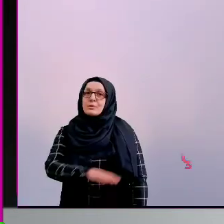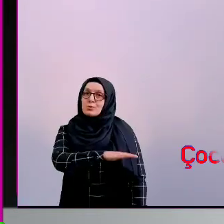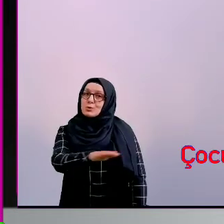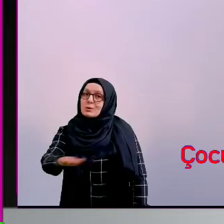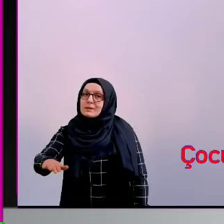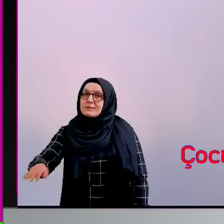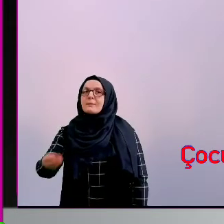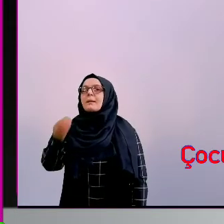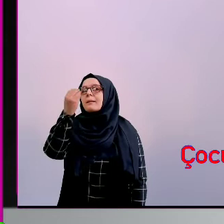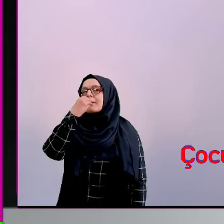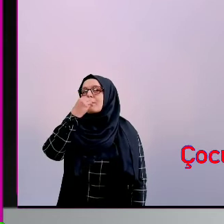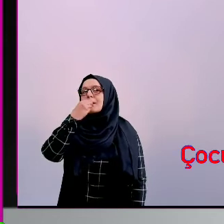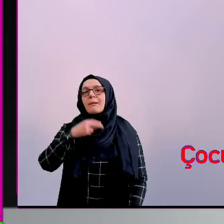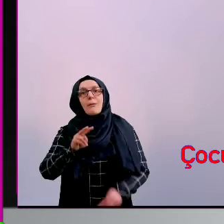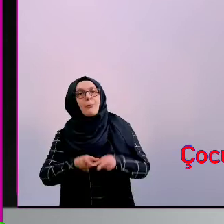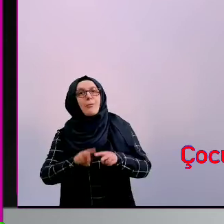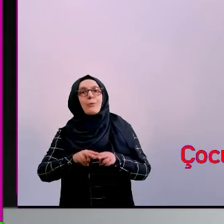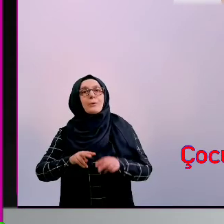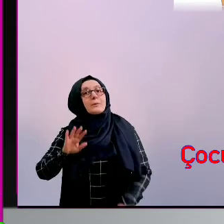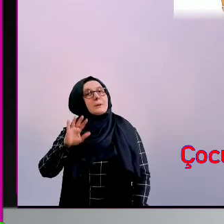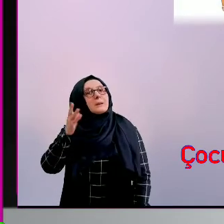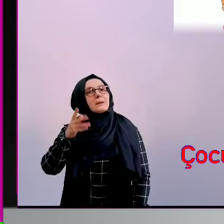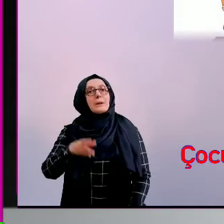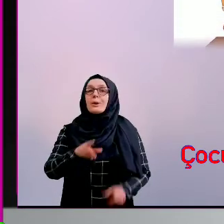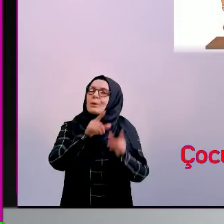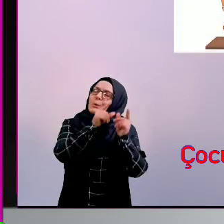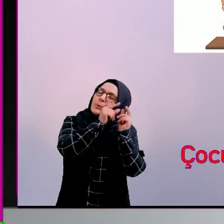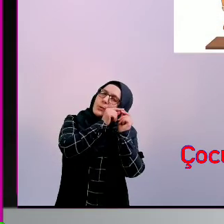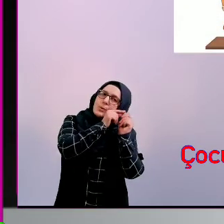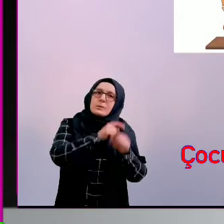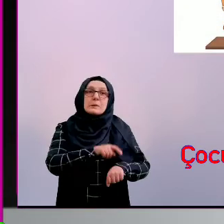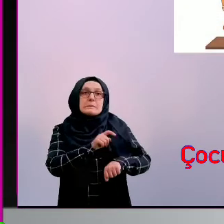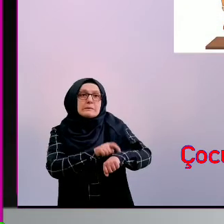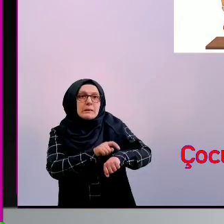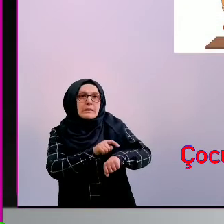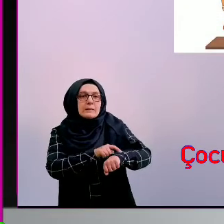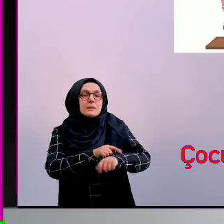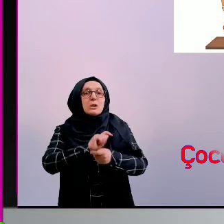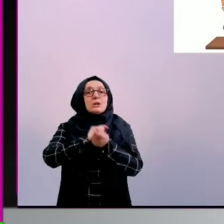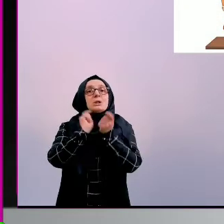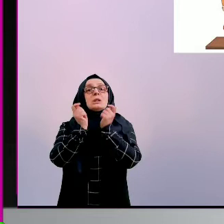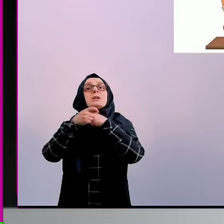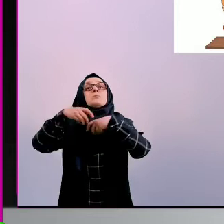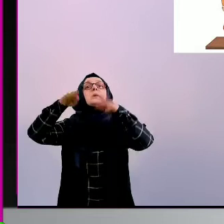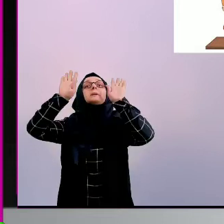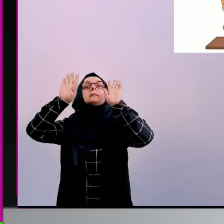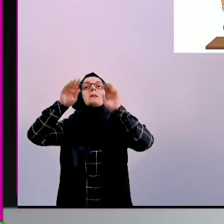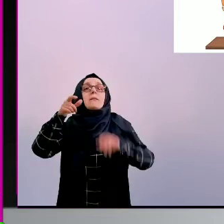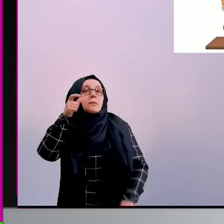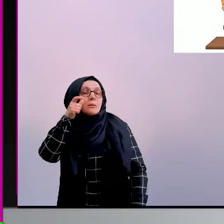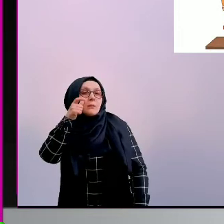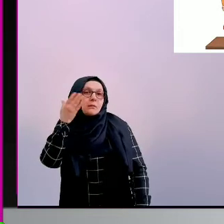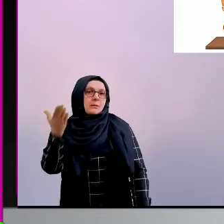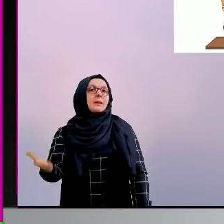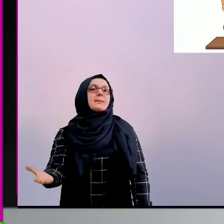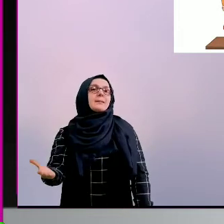Çocuklar belirsizlikten, ani değişimlerden ya da günlük düzenlerinin bozulmasından hoşlanmazlar. Çocuklarınızın yemek,